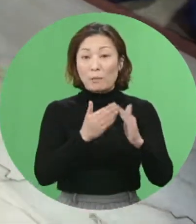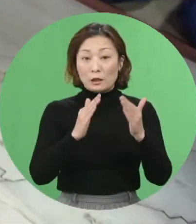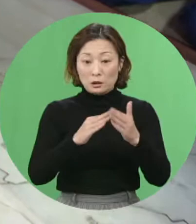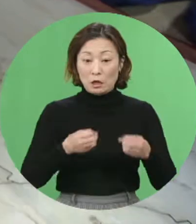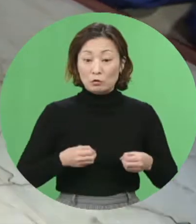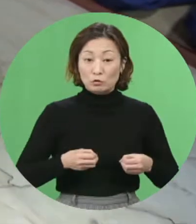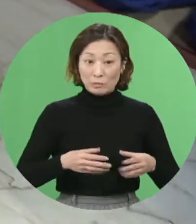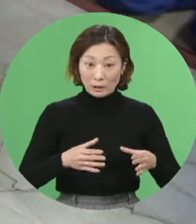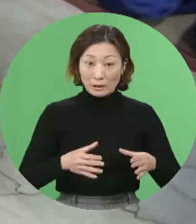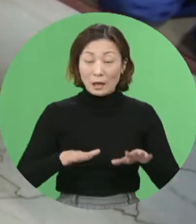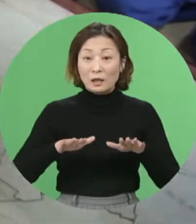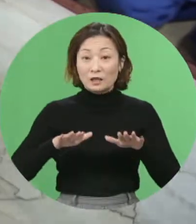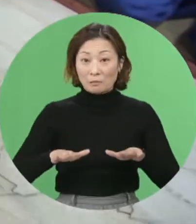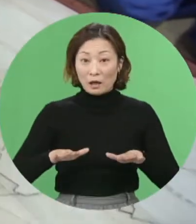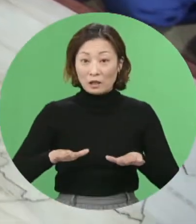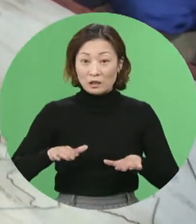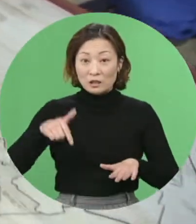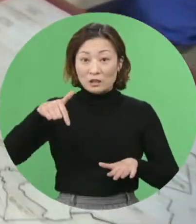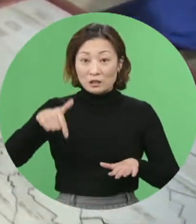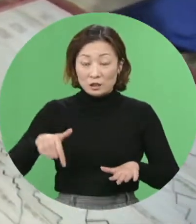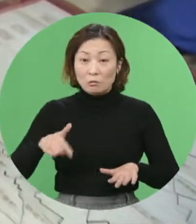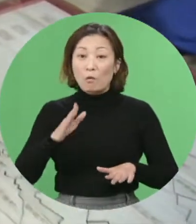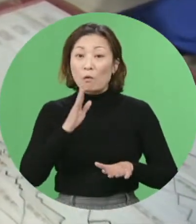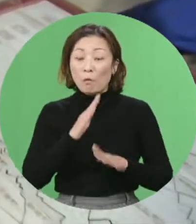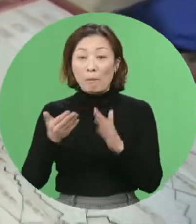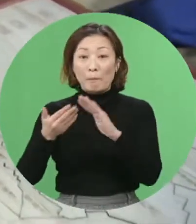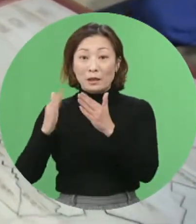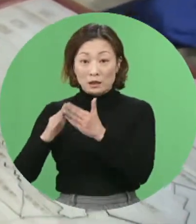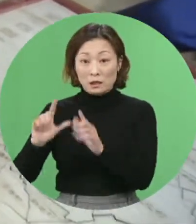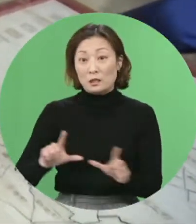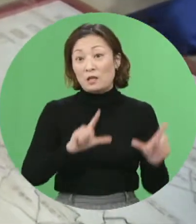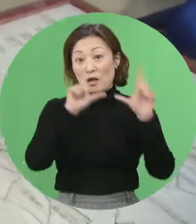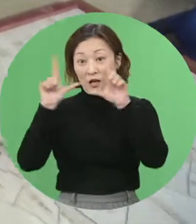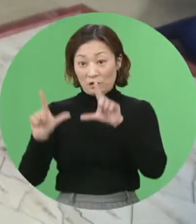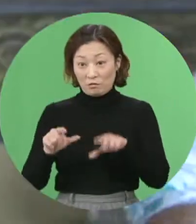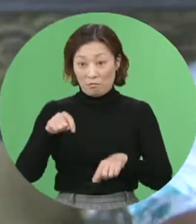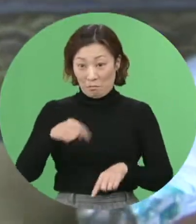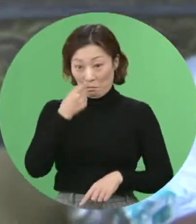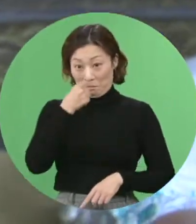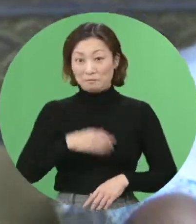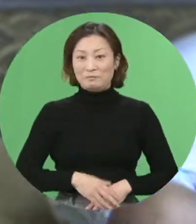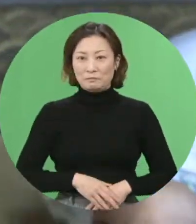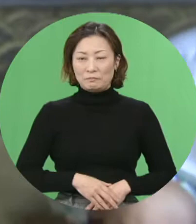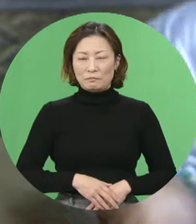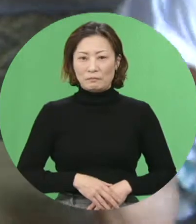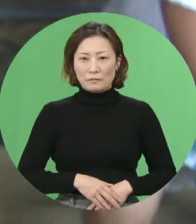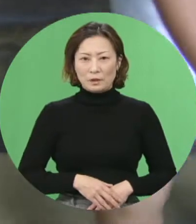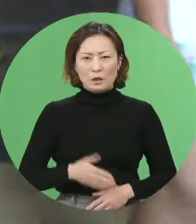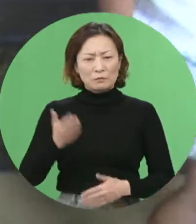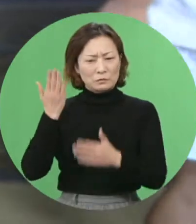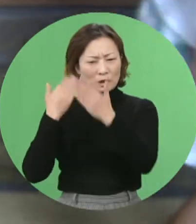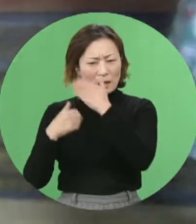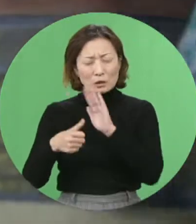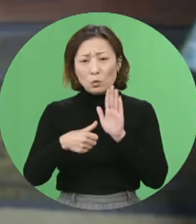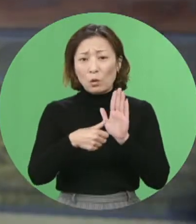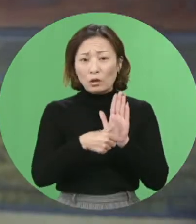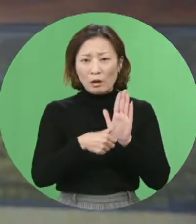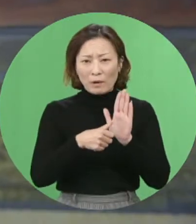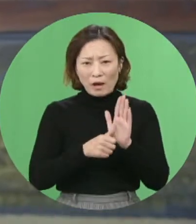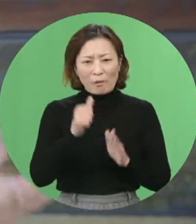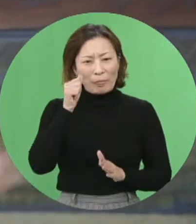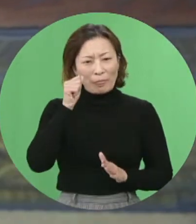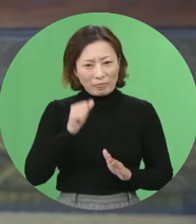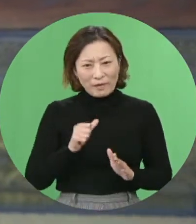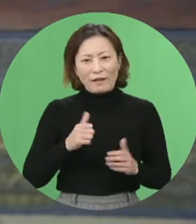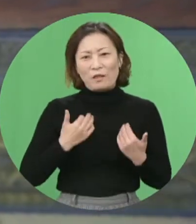て、今下本町、まさにここに住んでるんです。私としたらやっぱり昔からの町名に親しんで